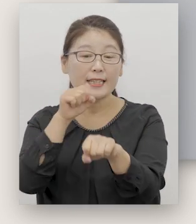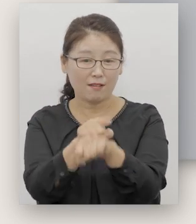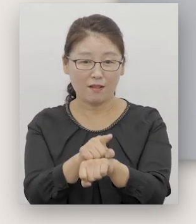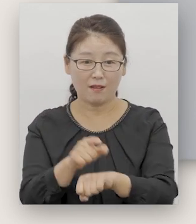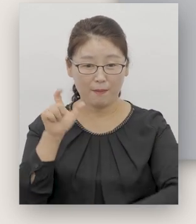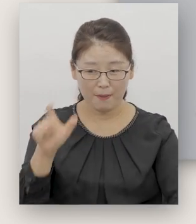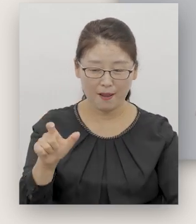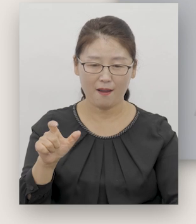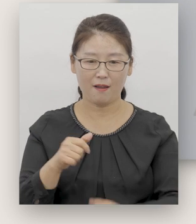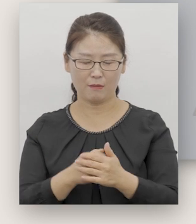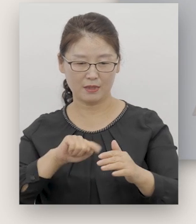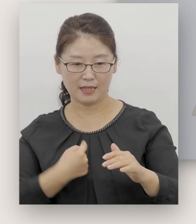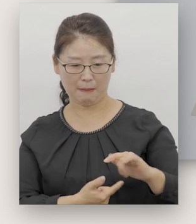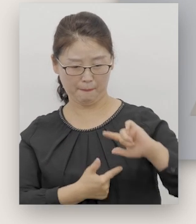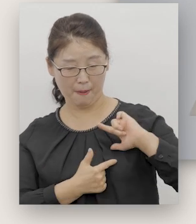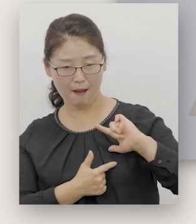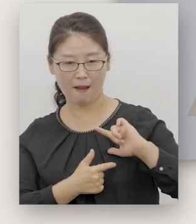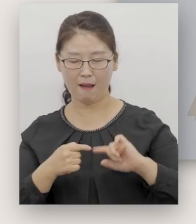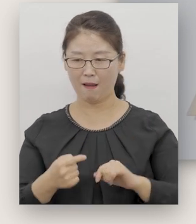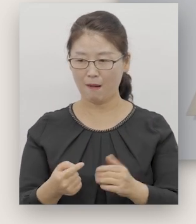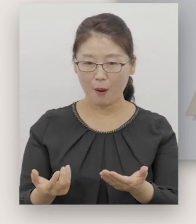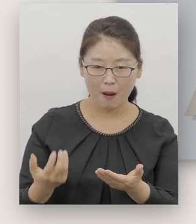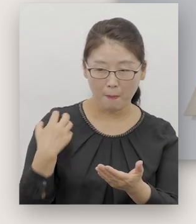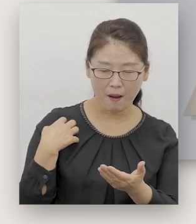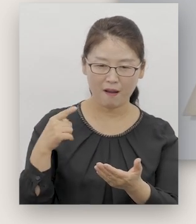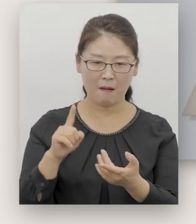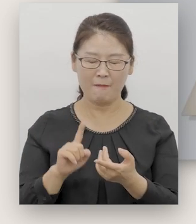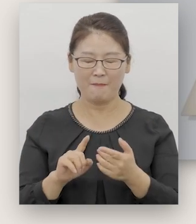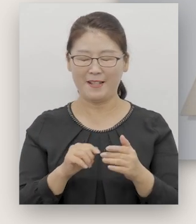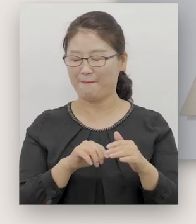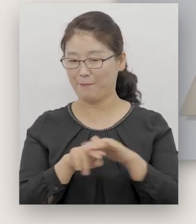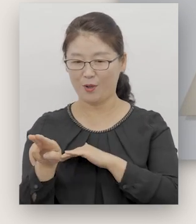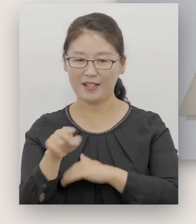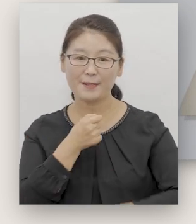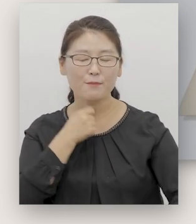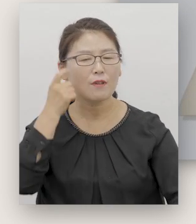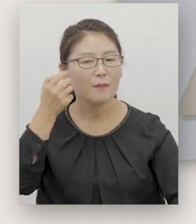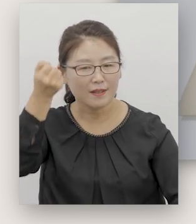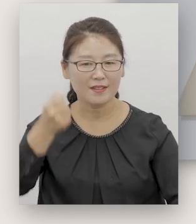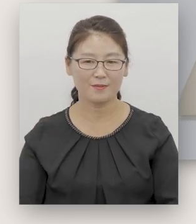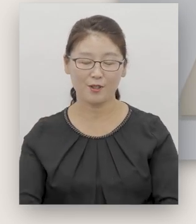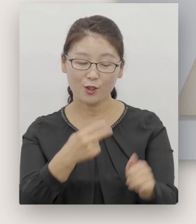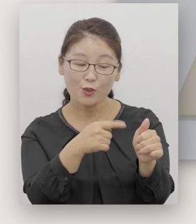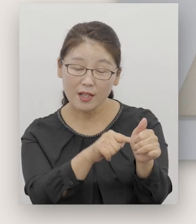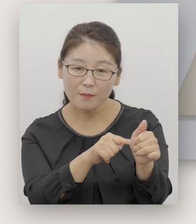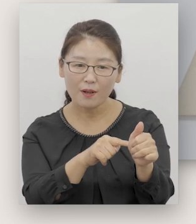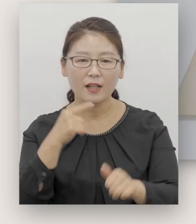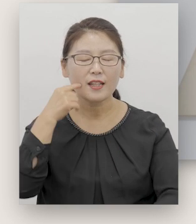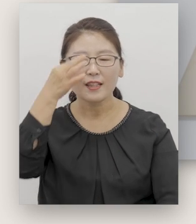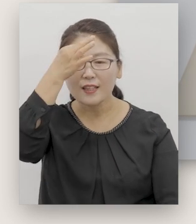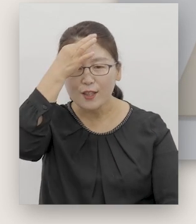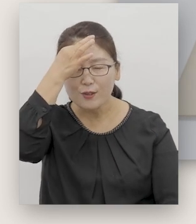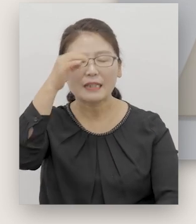지위나 명성에 대해서 좀 달아나고 싶어하는 그런 성향을 조금 보여준다고 할 수 있는데 뒷장은 예술이 예술 스스로 온전해야 된다고